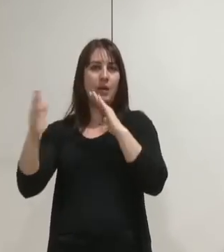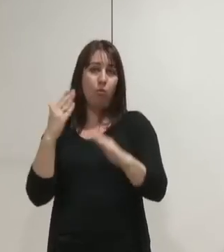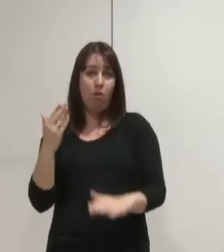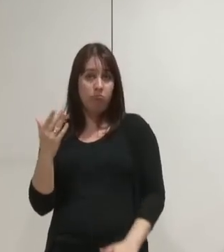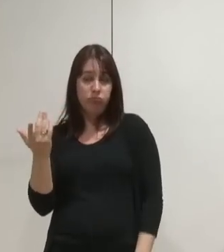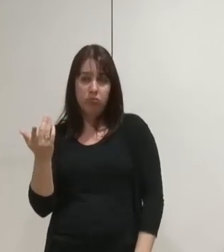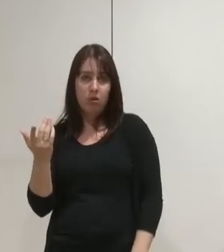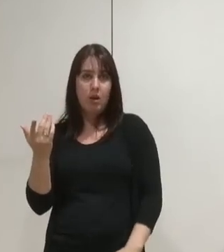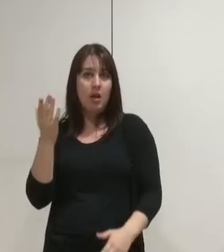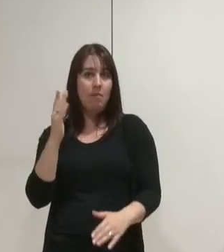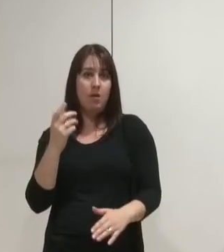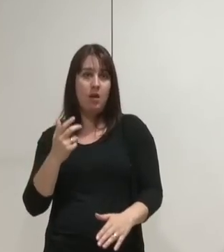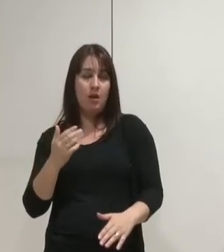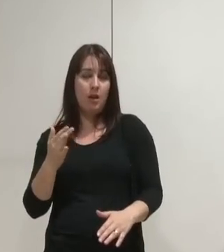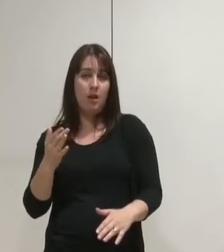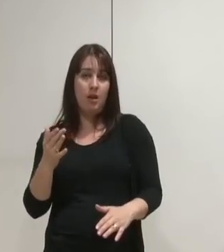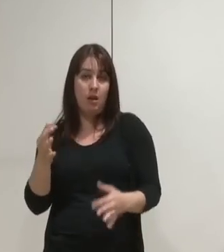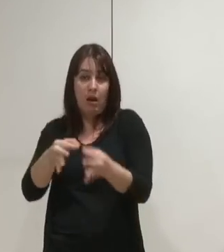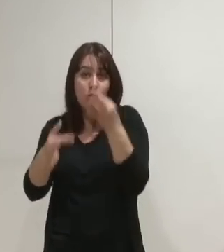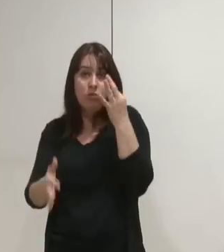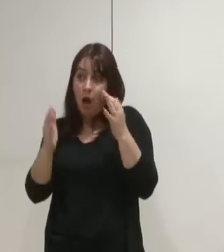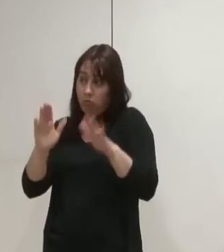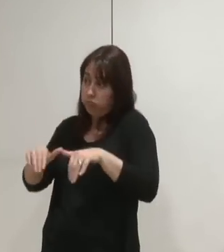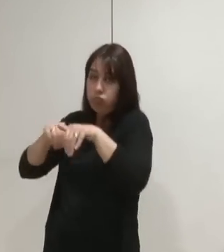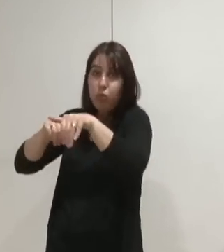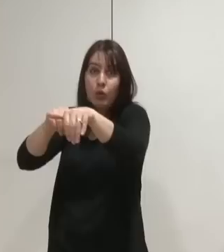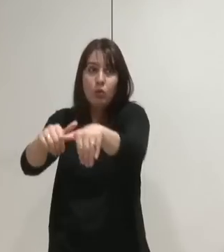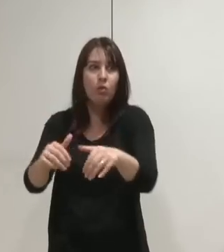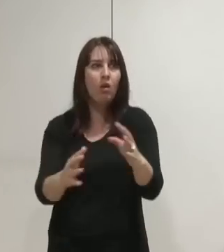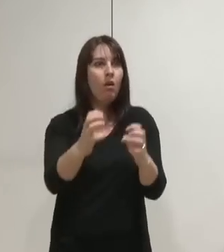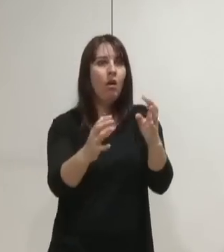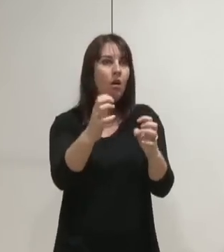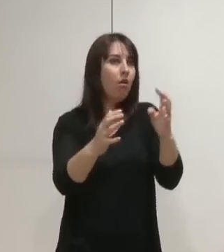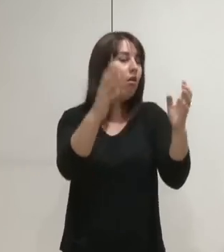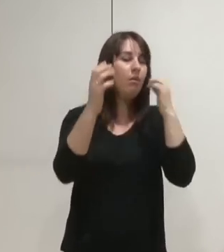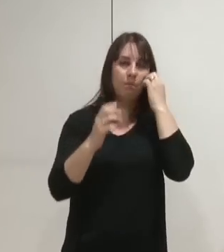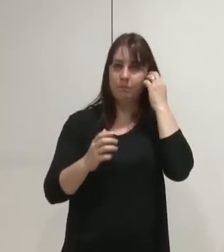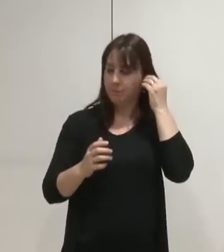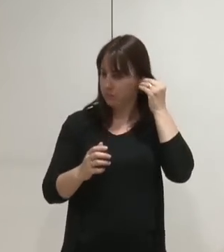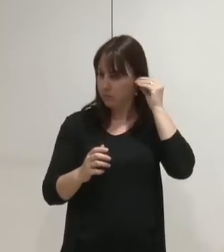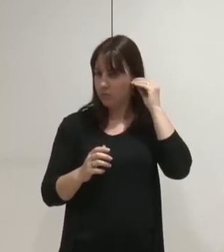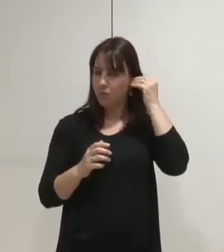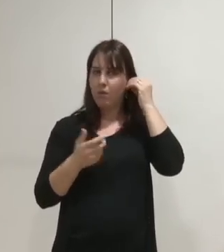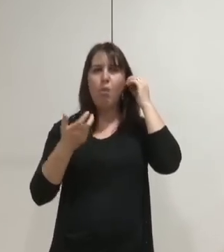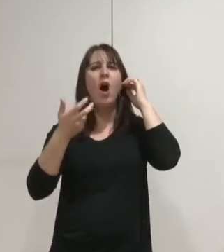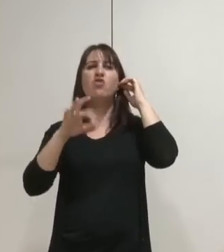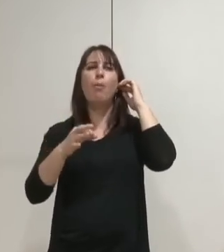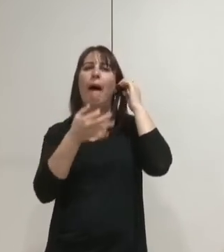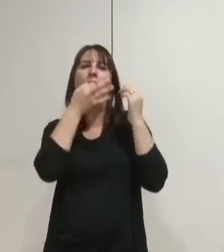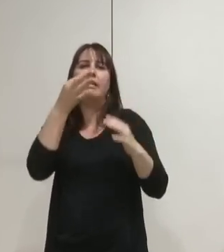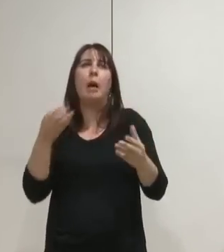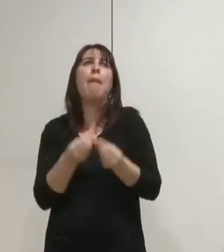morts donc je suis désolé de vous dire qu'aujourd'hui je crois je je veux pas être un oiseau de mauvaise augure mais je crois